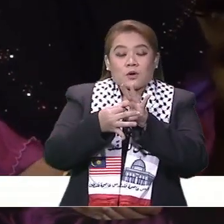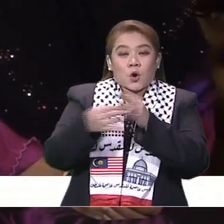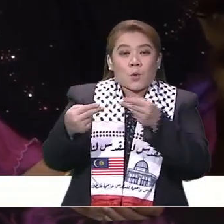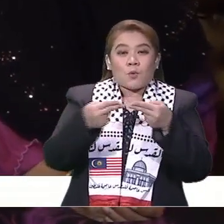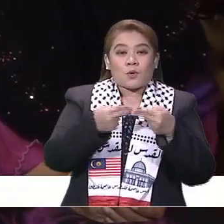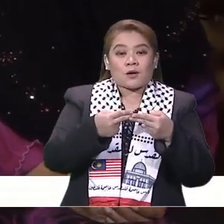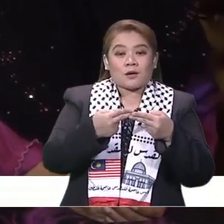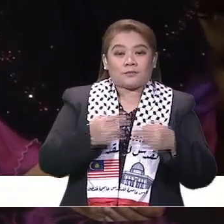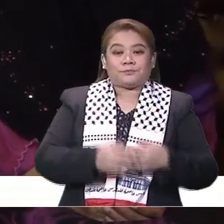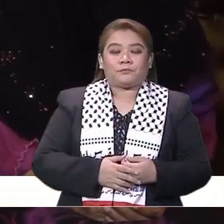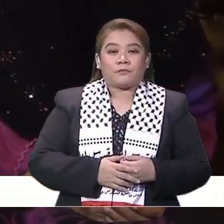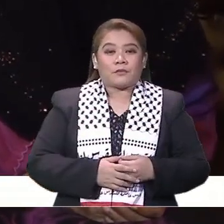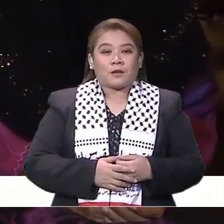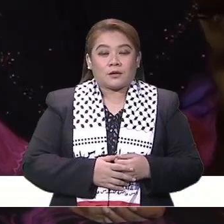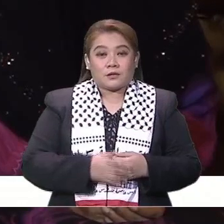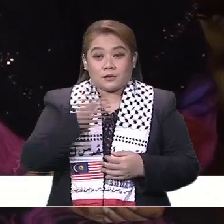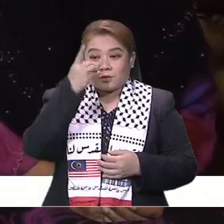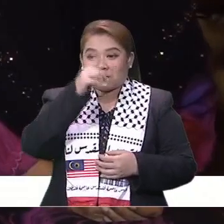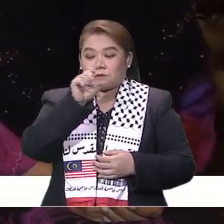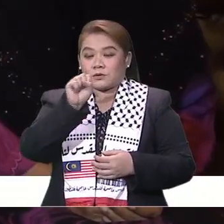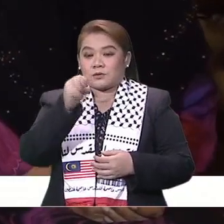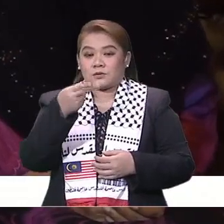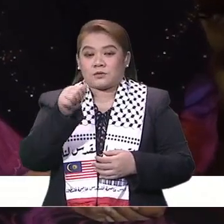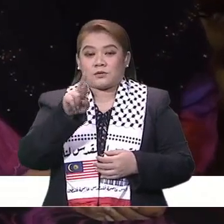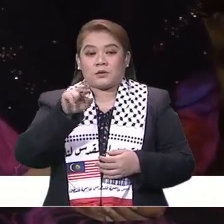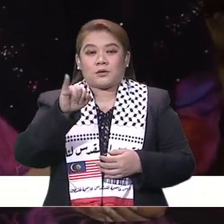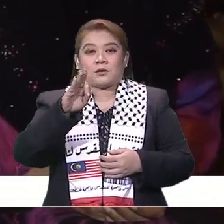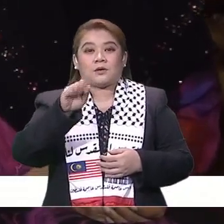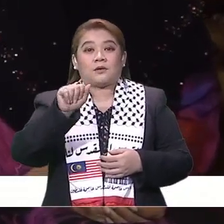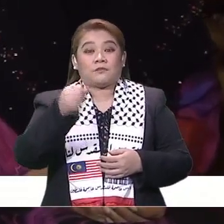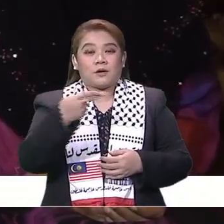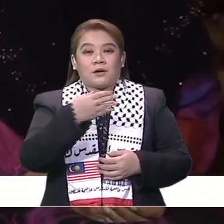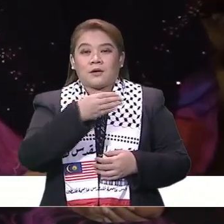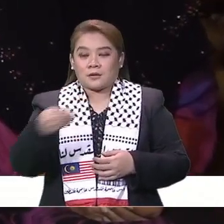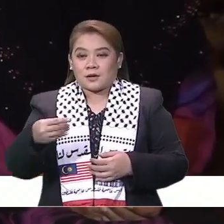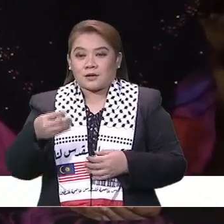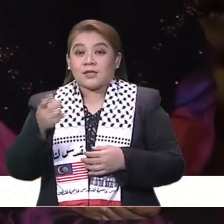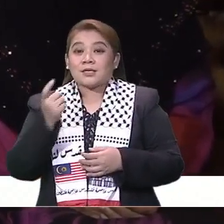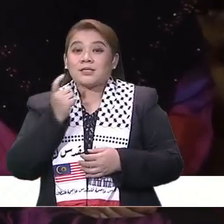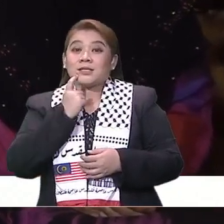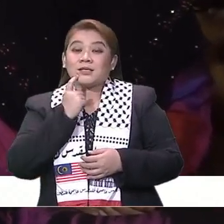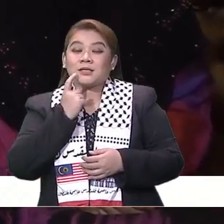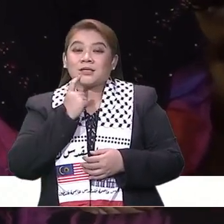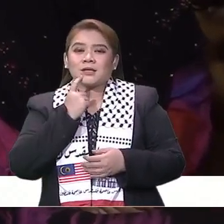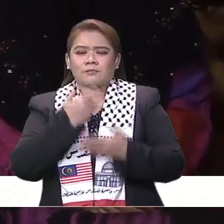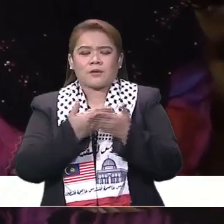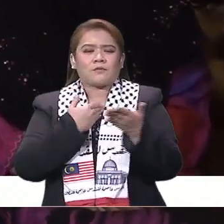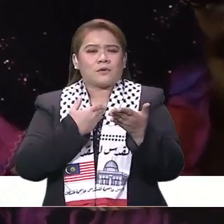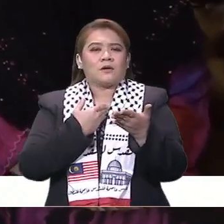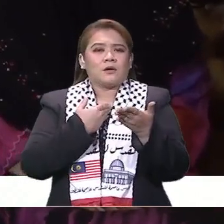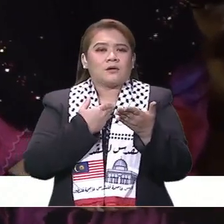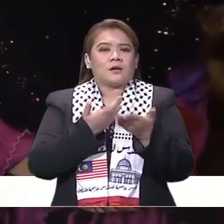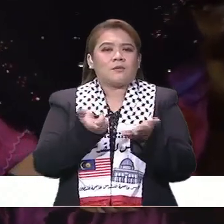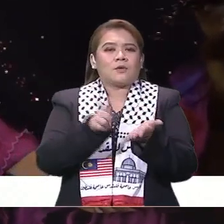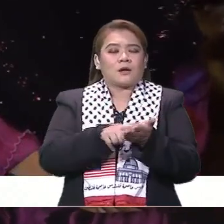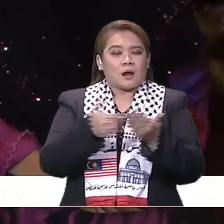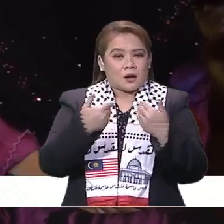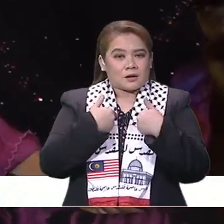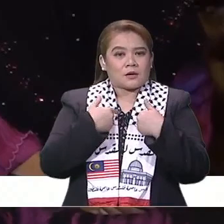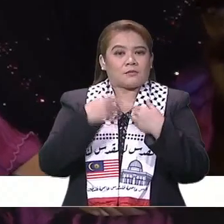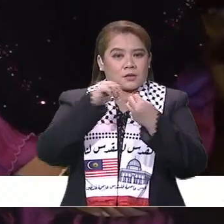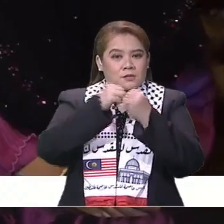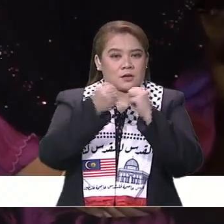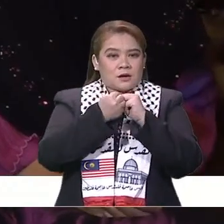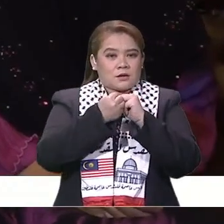negara, Allahyarhamah Datuk Syarifah Aini dan Datuk Seri Siti Nurhaliza yang sebelum itu dilaporkan mempunyai krisis